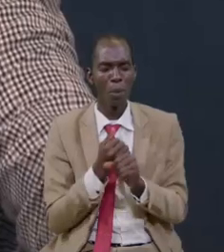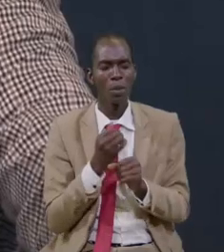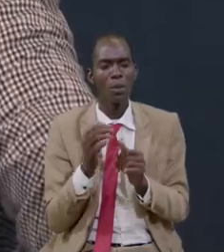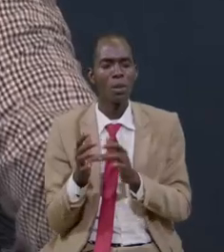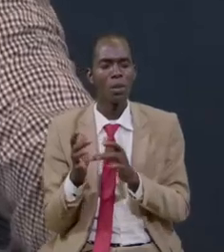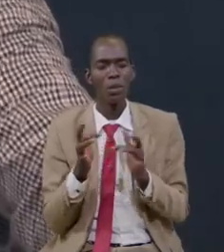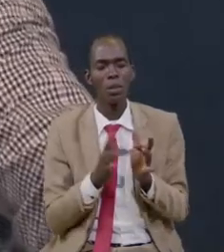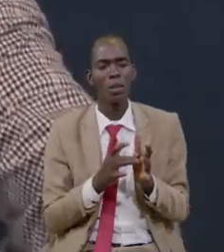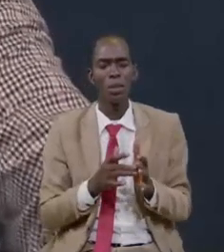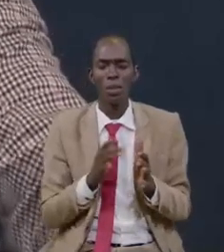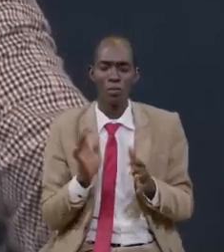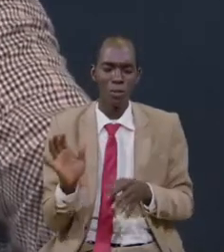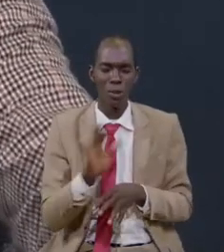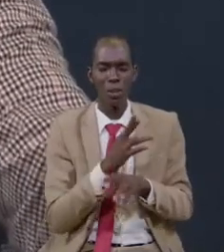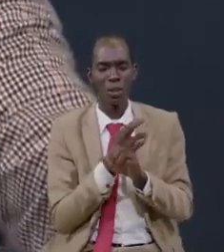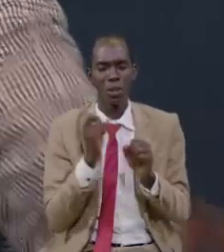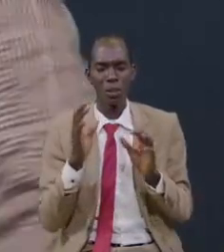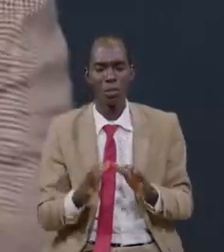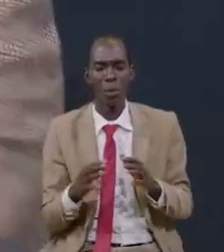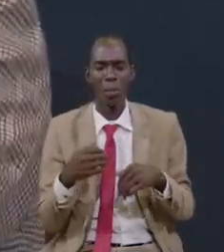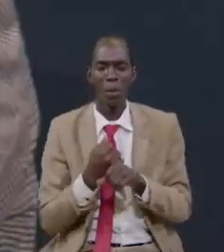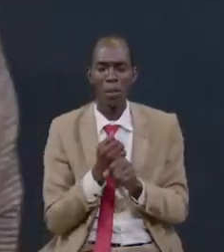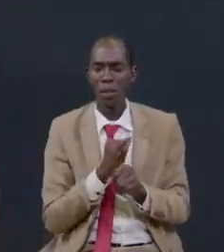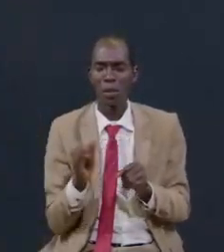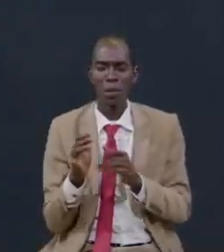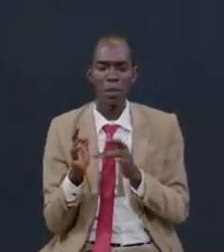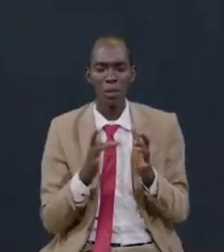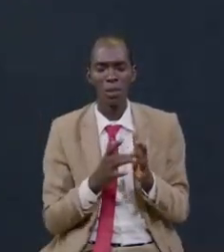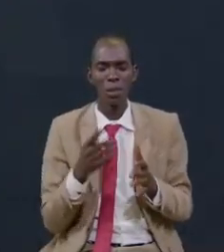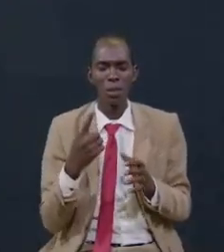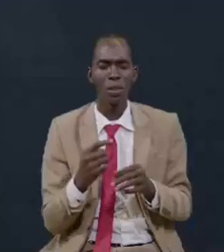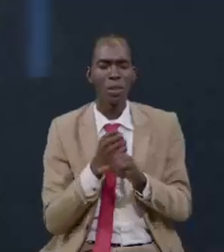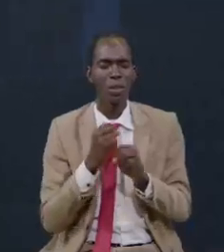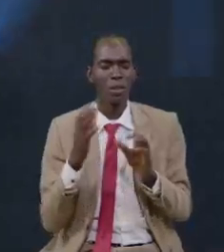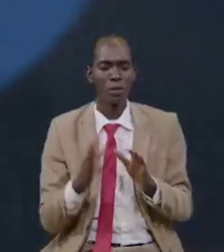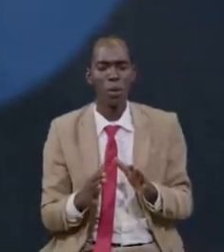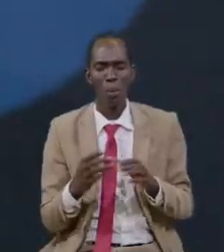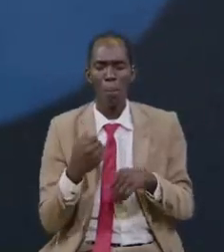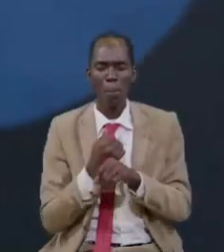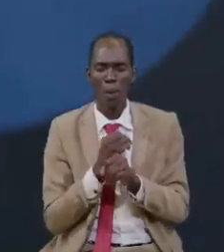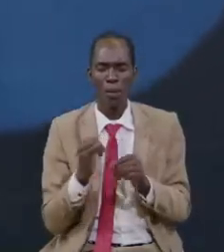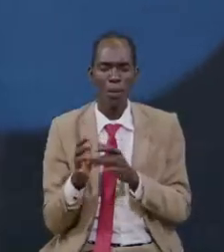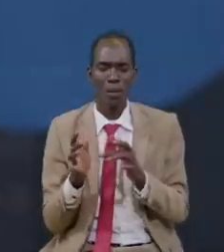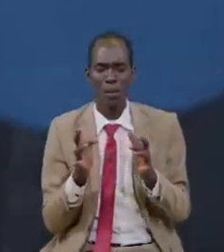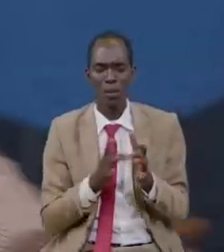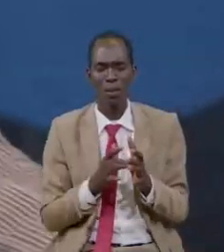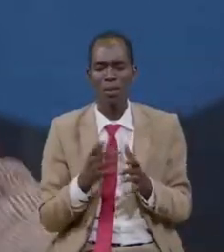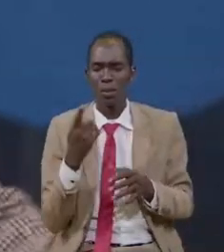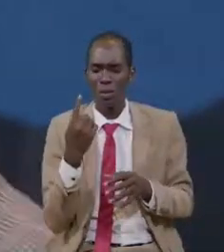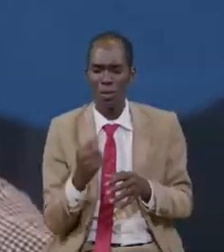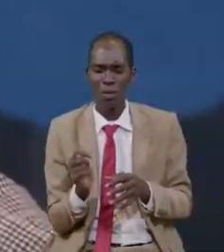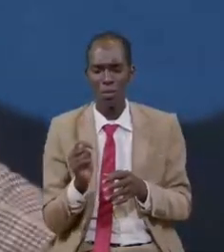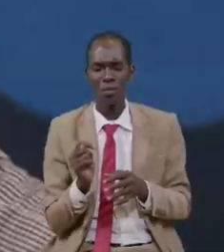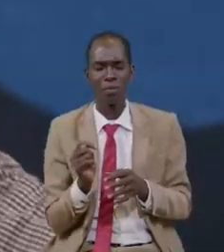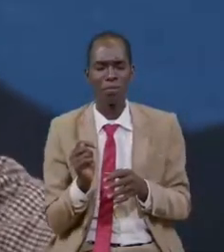Faisant de Jésus leur rédempteur, faisant de Jésus le sauveur, faisant de Jésus la rançon pour leur